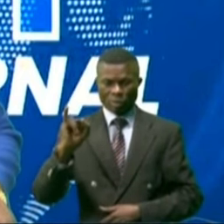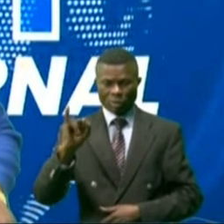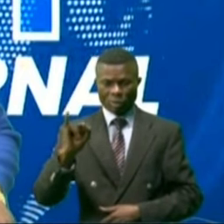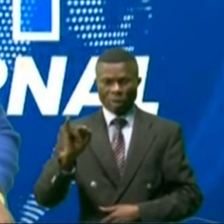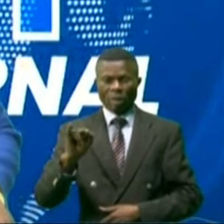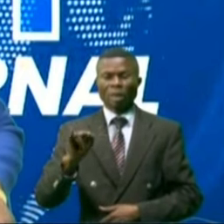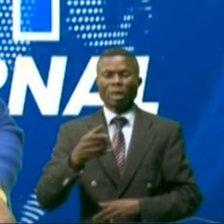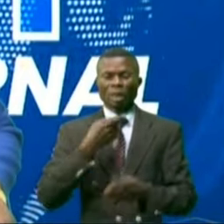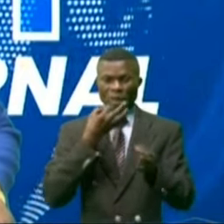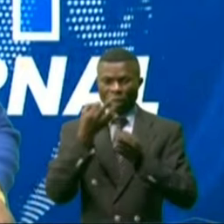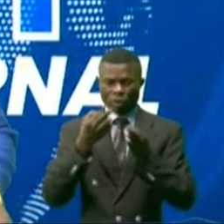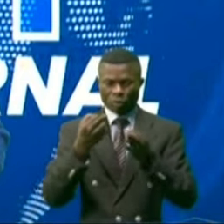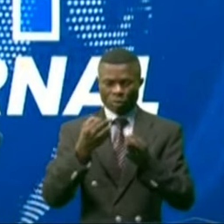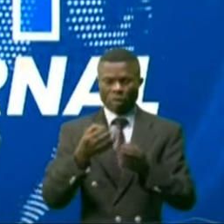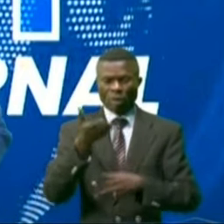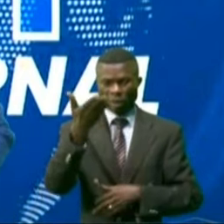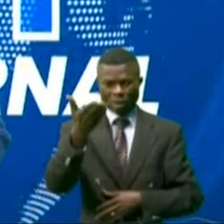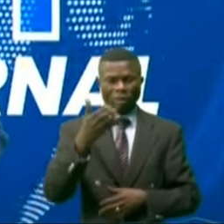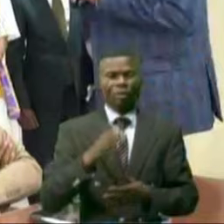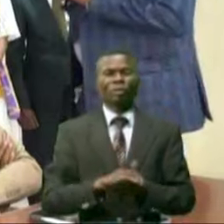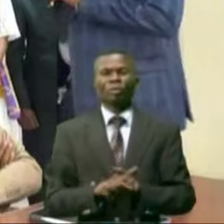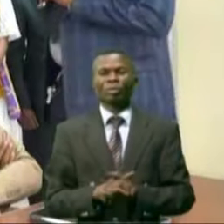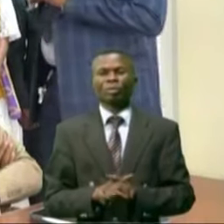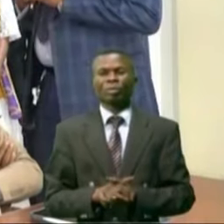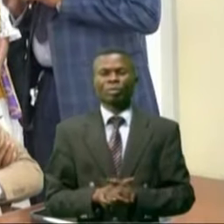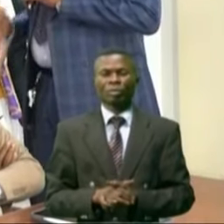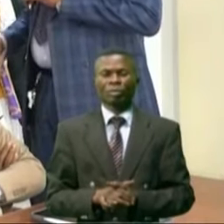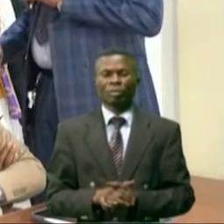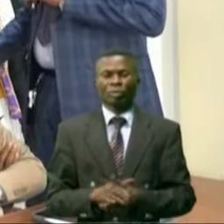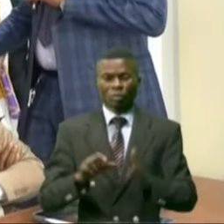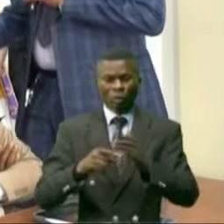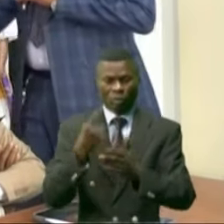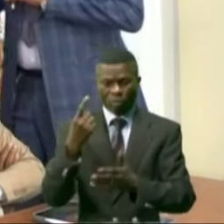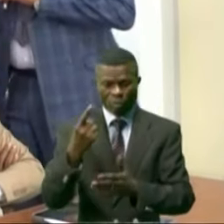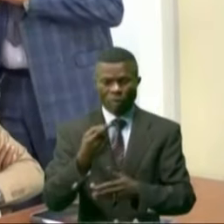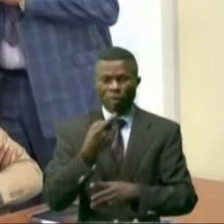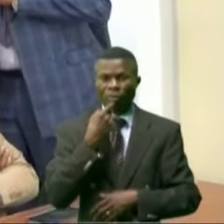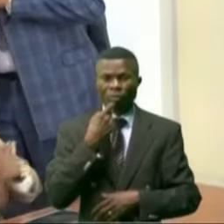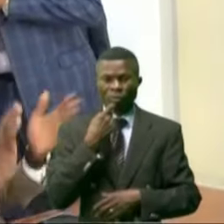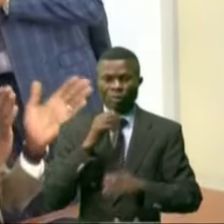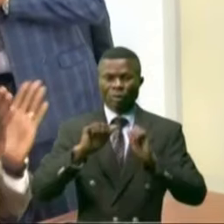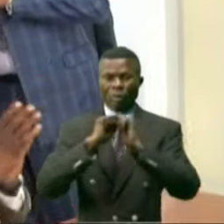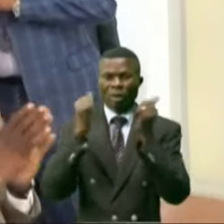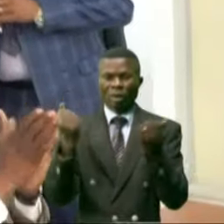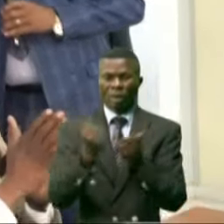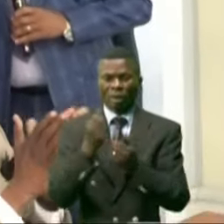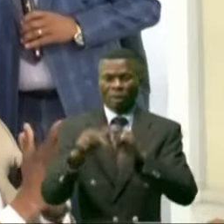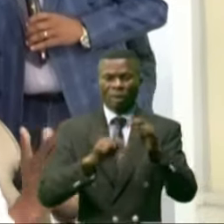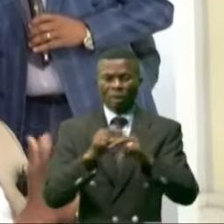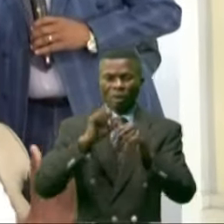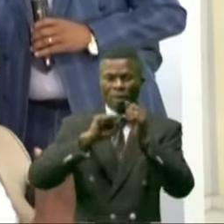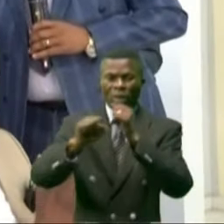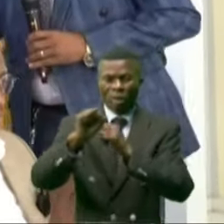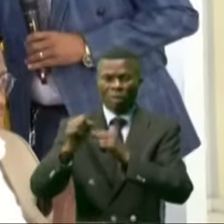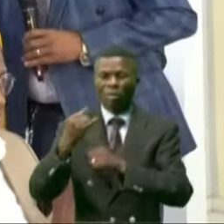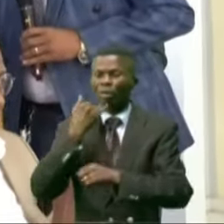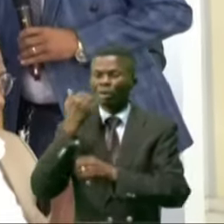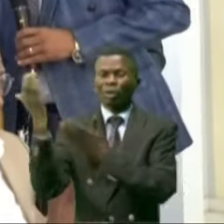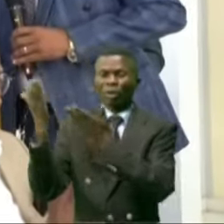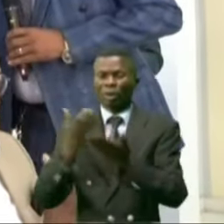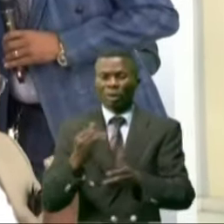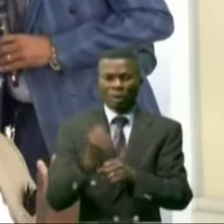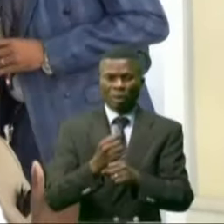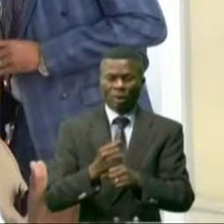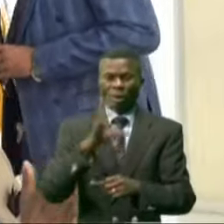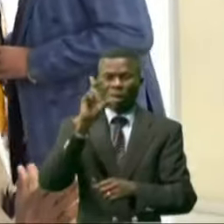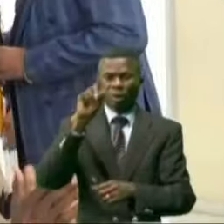Tshibangu. Commentaire, Yvette Makoutima. C'est une première dans l'histoire de l'Agence nationale pour la promotion des investissements. Plus de